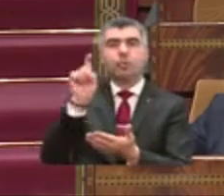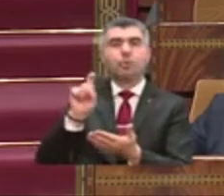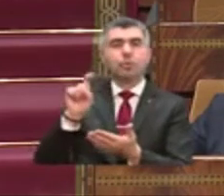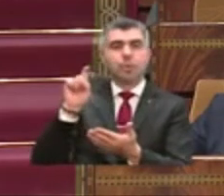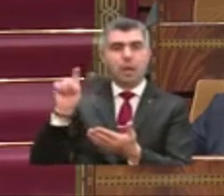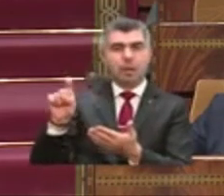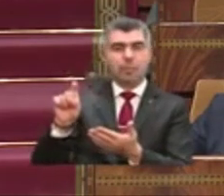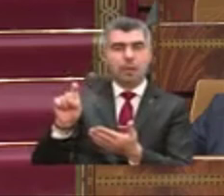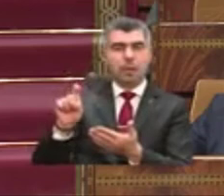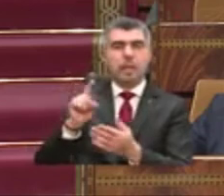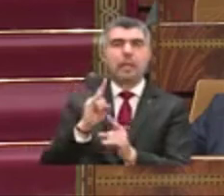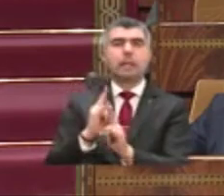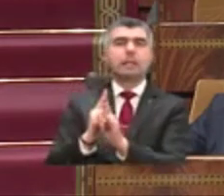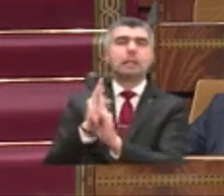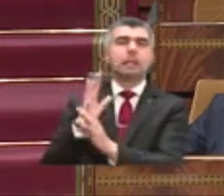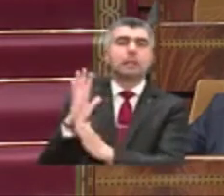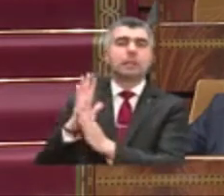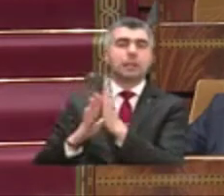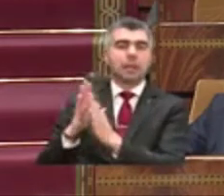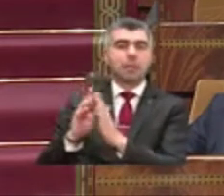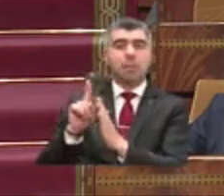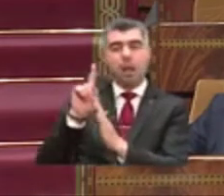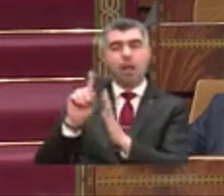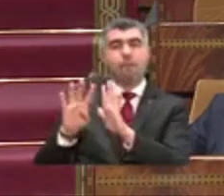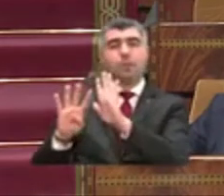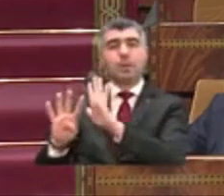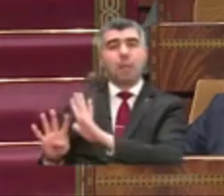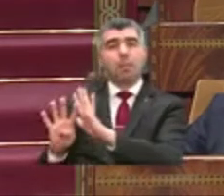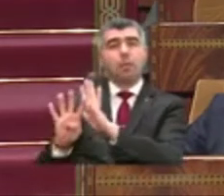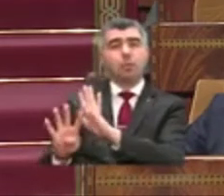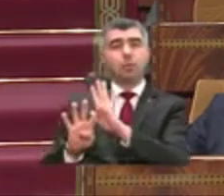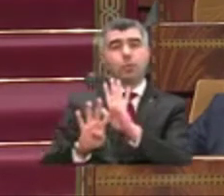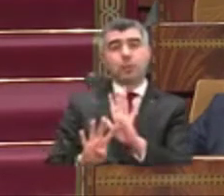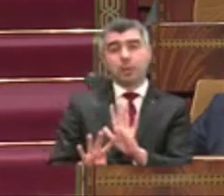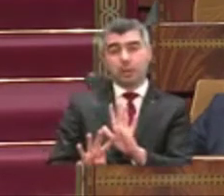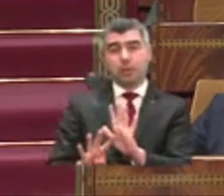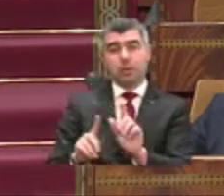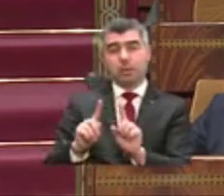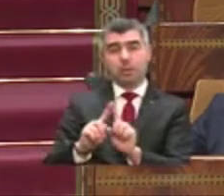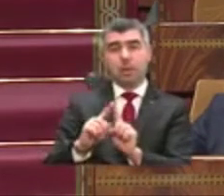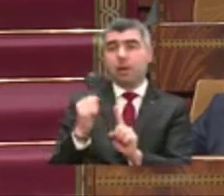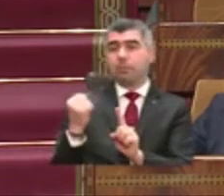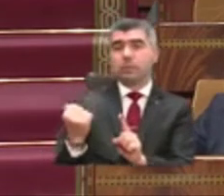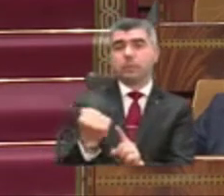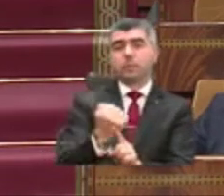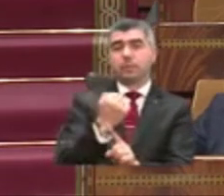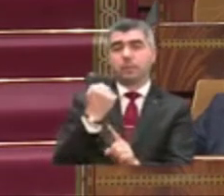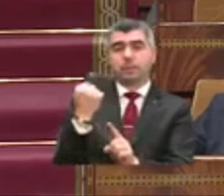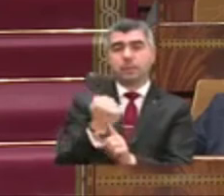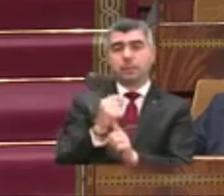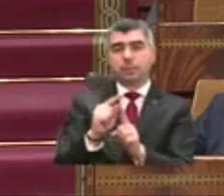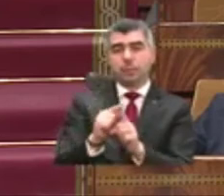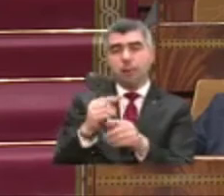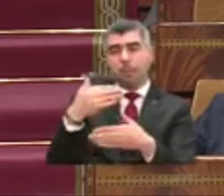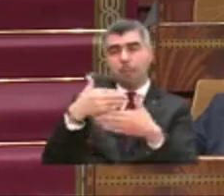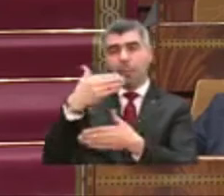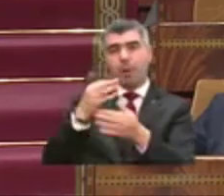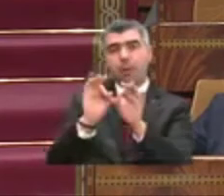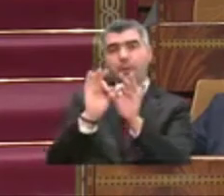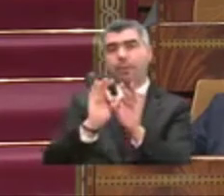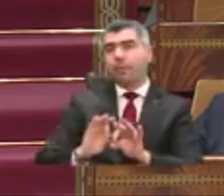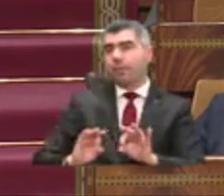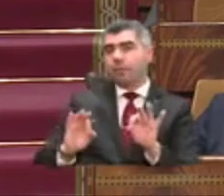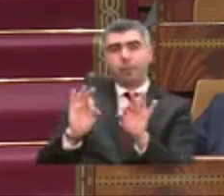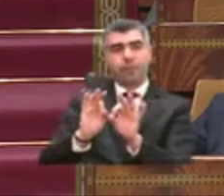الطابع التاريخي، من 1999 هما في انتظار واحد المحطه ديال تحليه المياه، لان عندها واحد كما قلت لكم واحد الطابع تاريخي